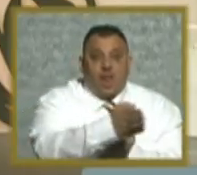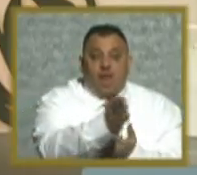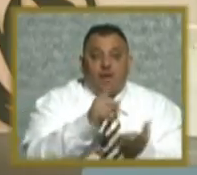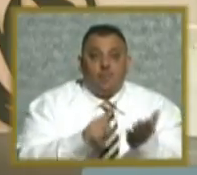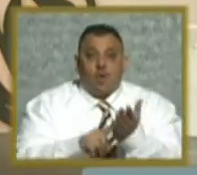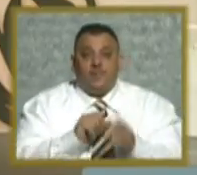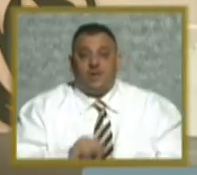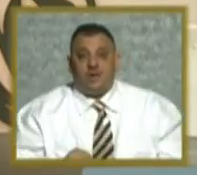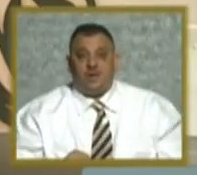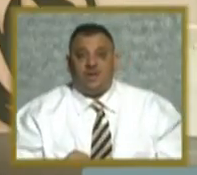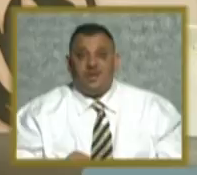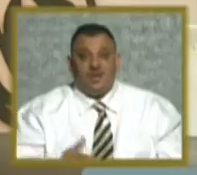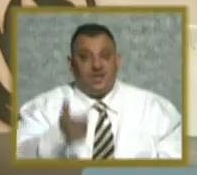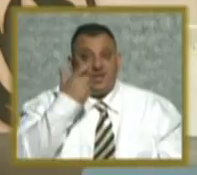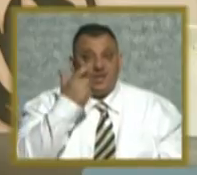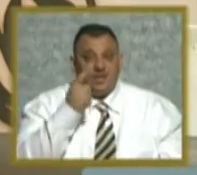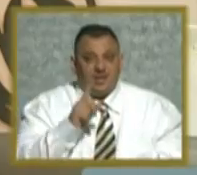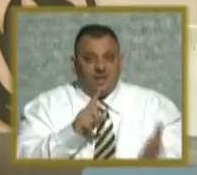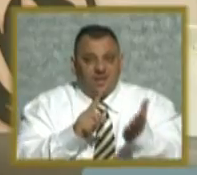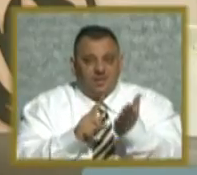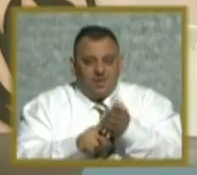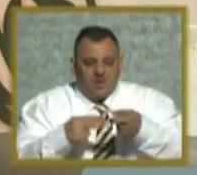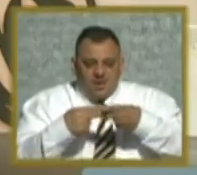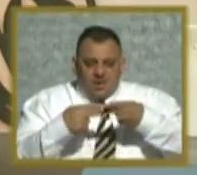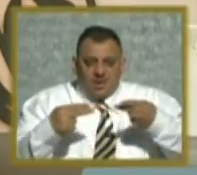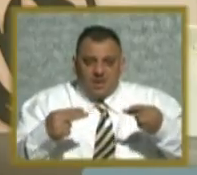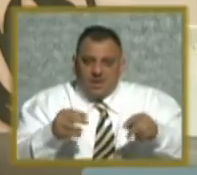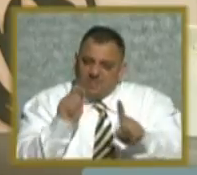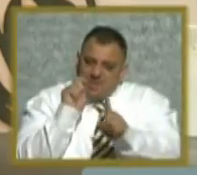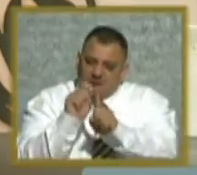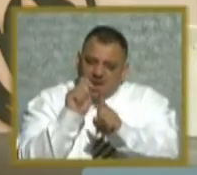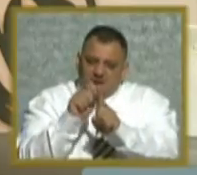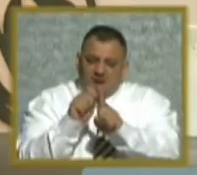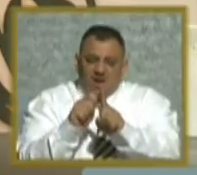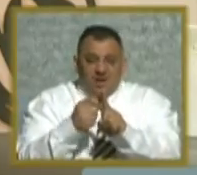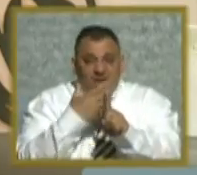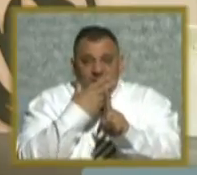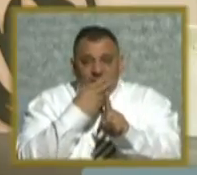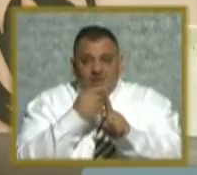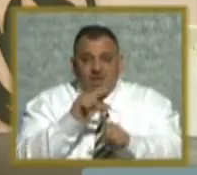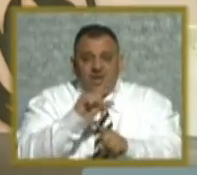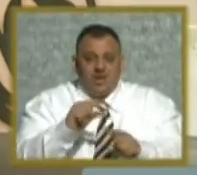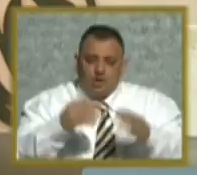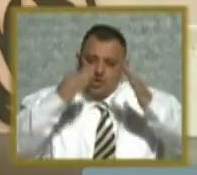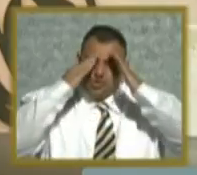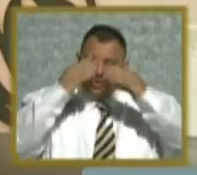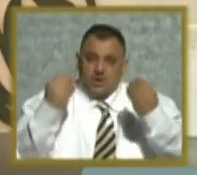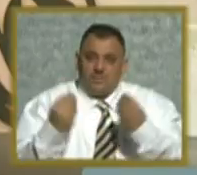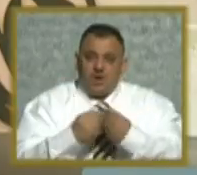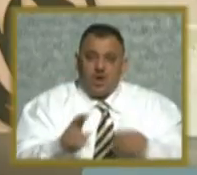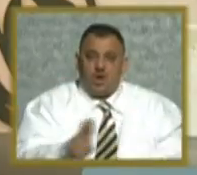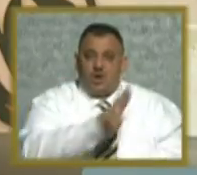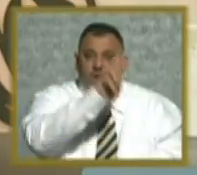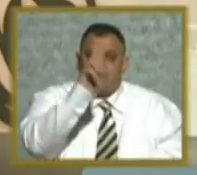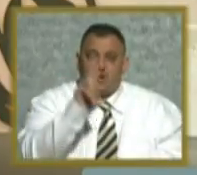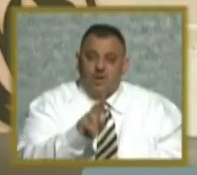من هذا الذي يفعل. فالمقصود، لا أحب أن أطيل، هذه نصيحة يعني أثارها الأخ أبو محمد في سؤاله وهو